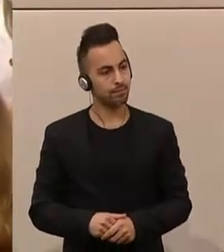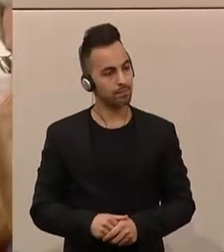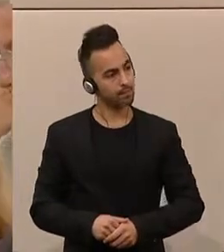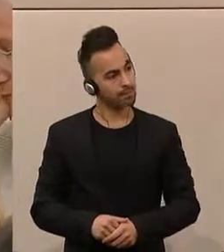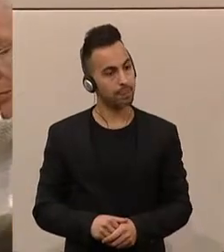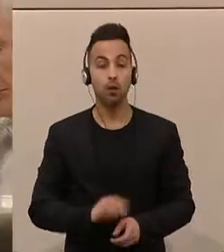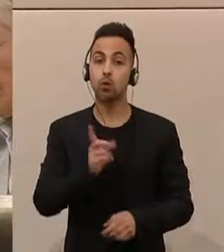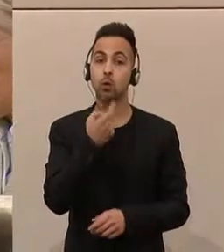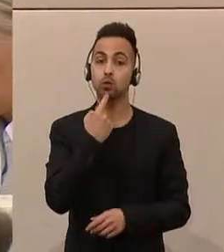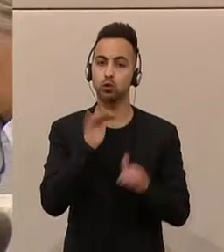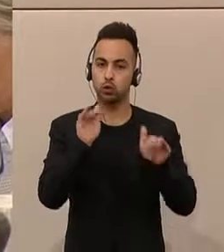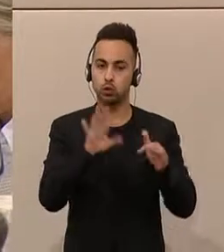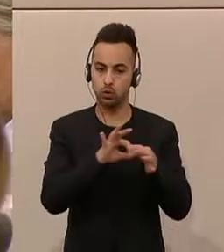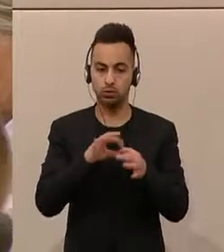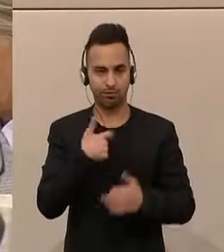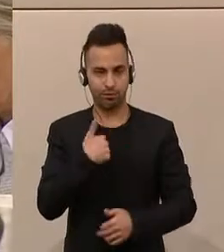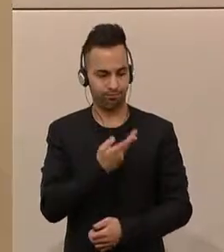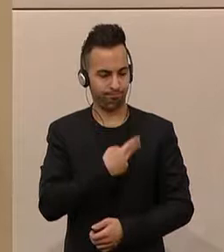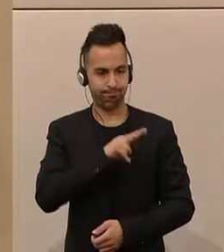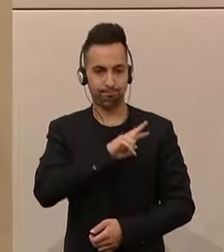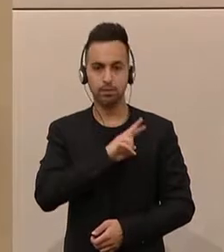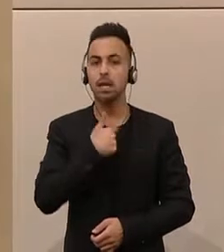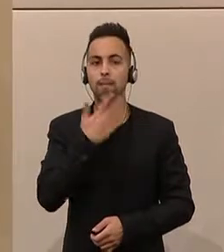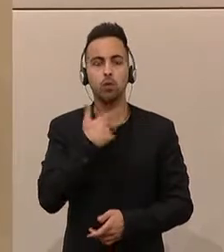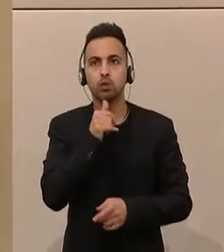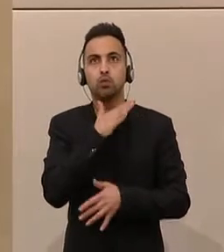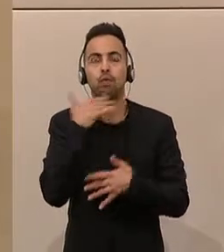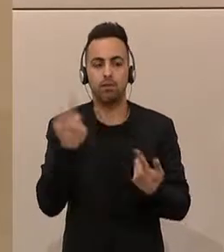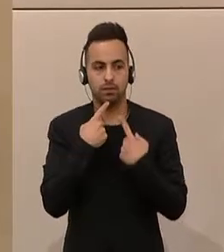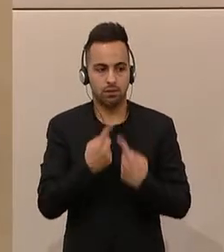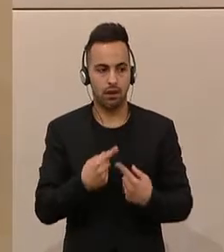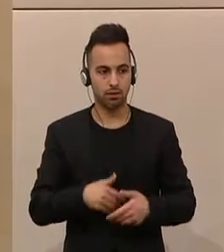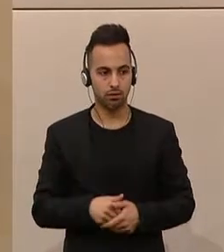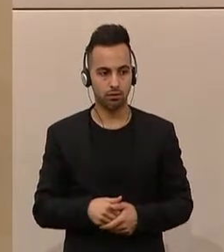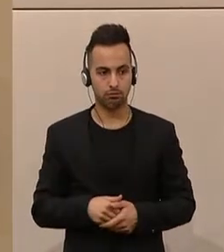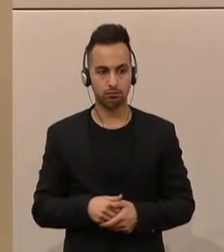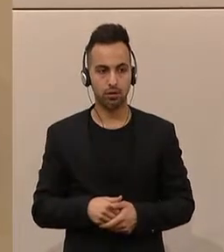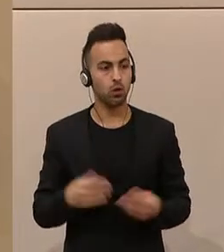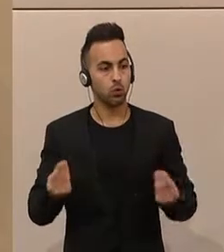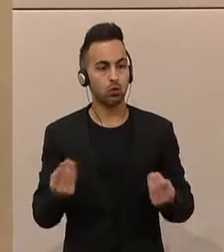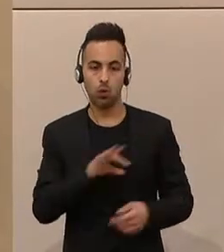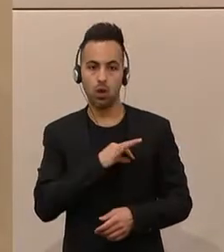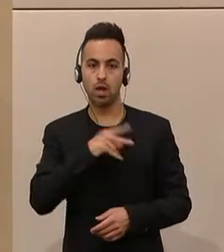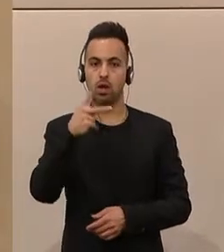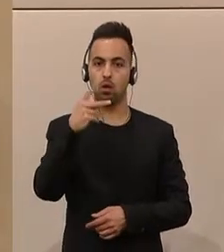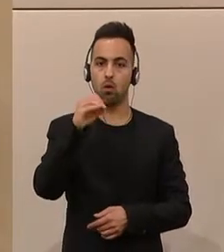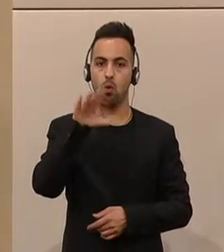Zum Konsumentenschutz, für den ich eigentlich zuständig bin, möchte ich eigentlich gar nicht so viel sagen. Wir haben es ja schon beim Kollegen Kolber